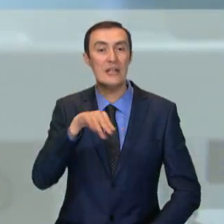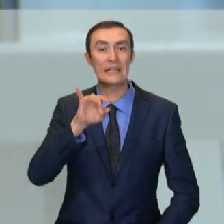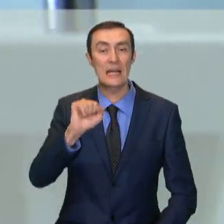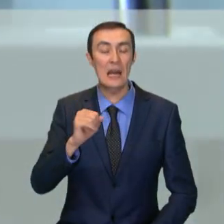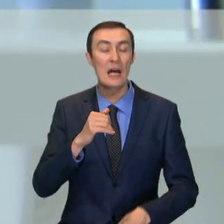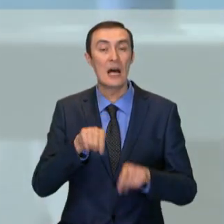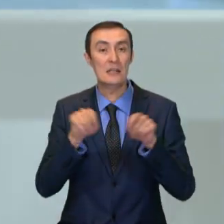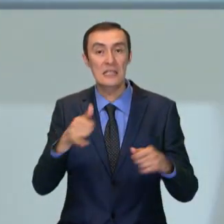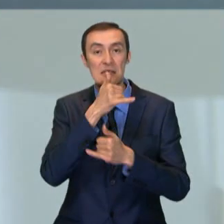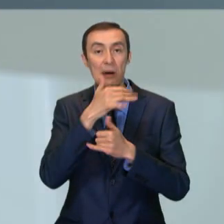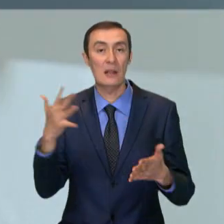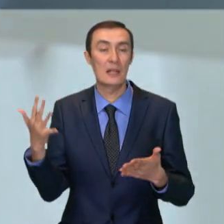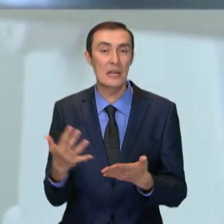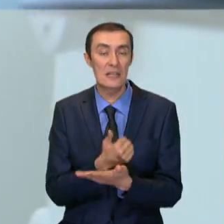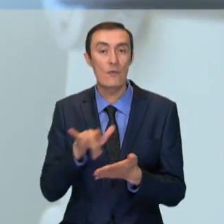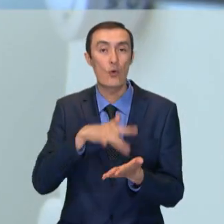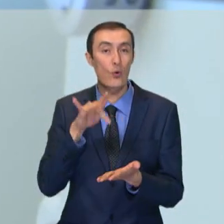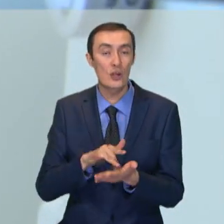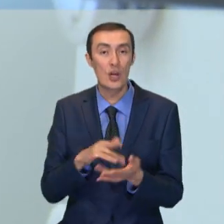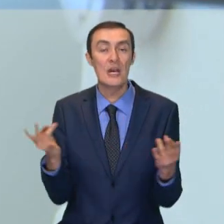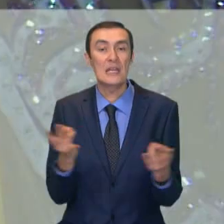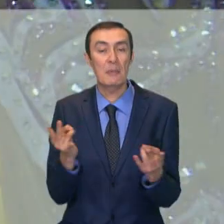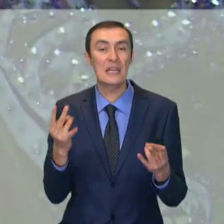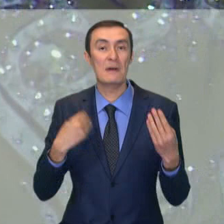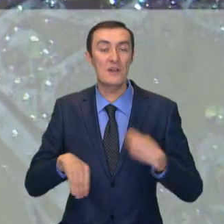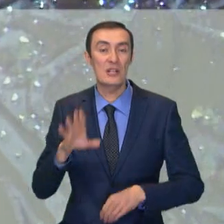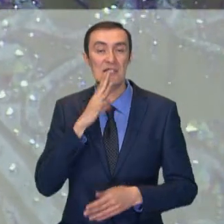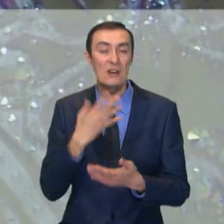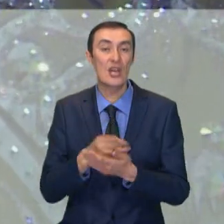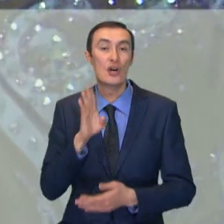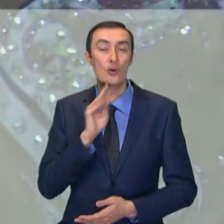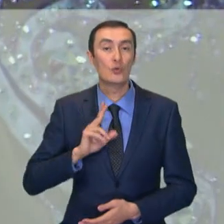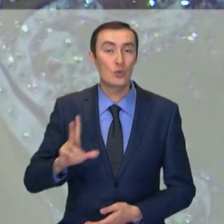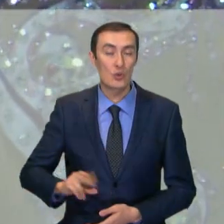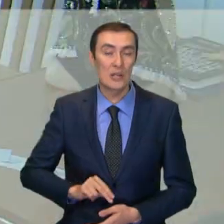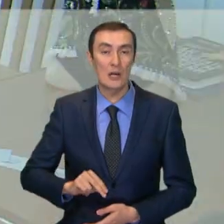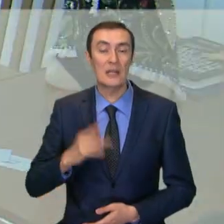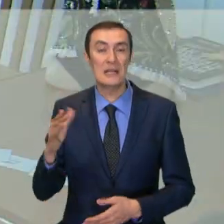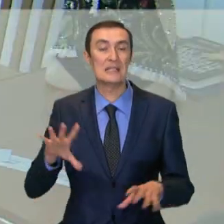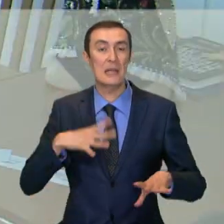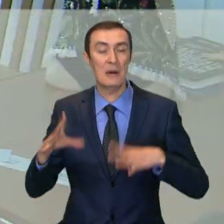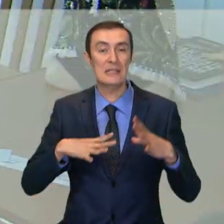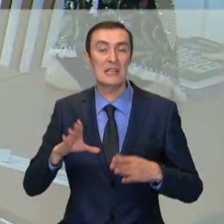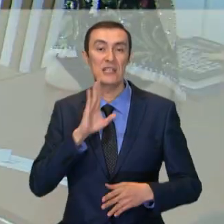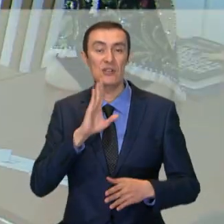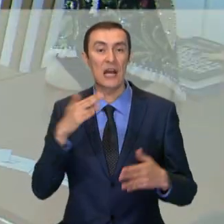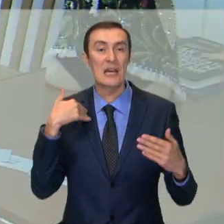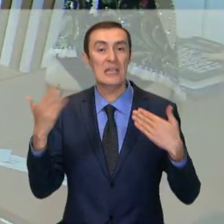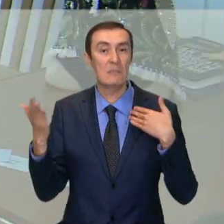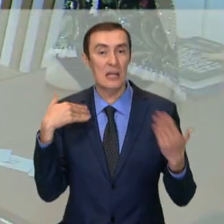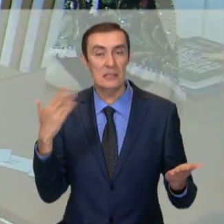после того, как не смогла найти во всем городе нужные вещи для дочери гимнастки. Мне хочется, чтобы каждая гимнастка,